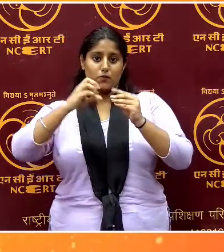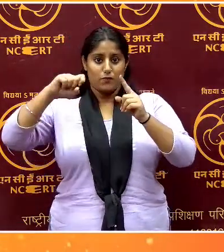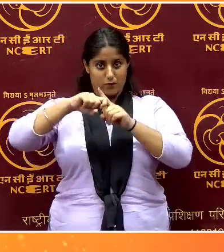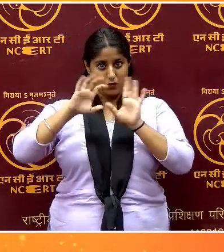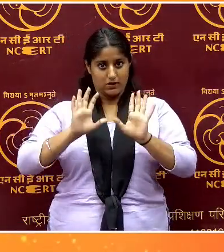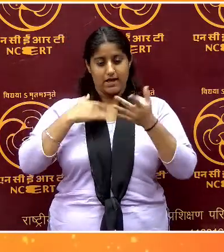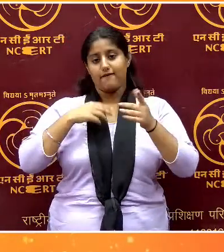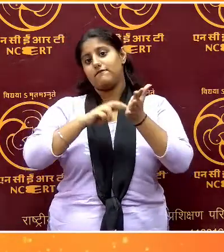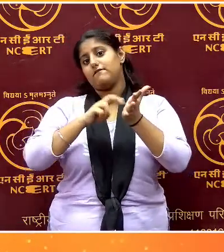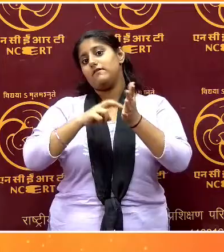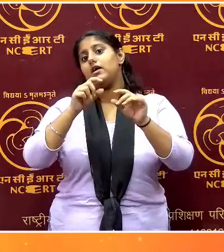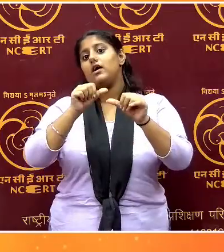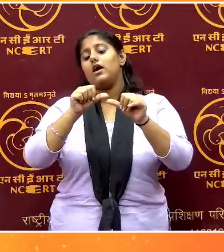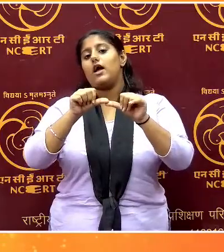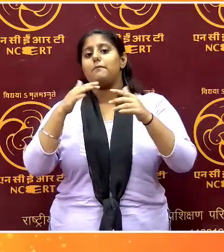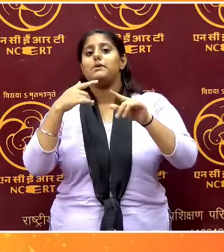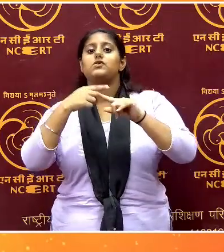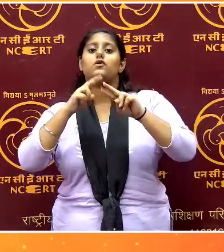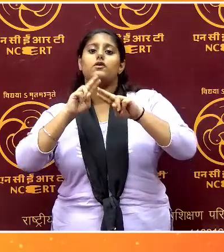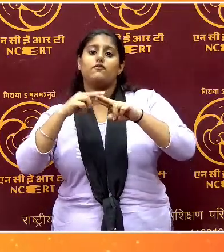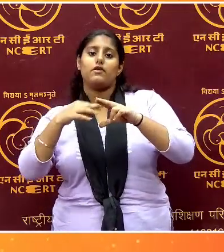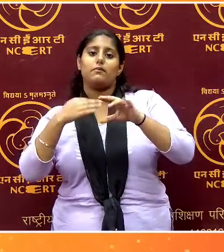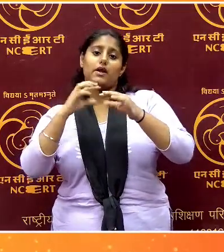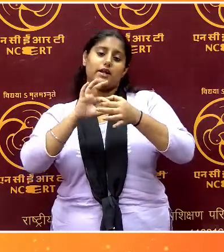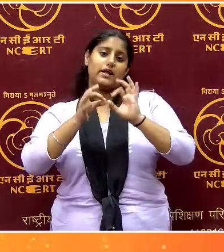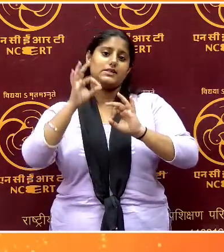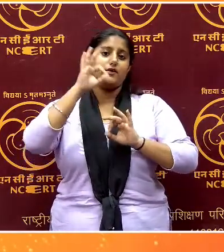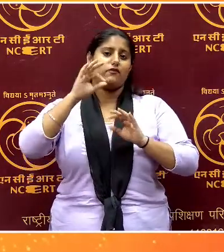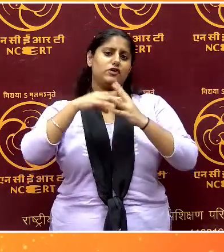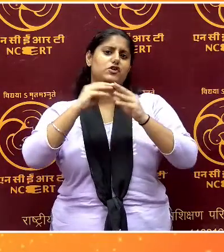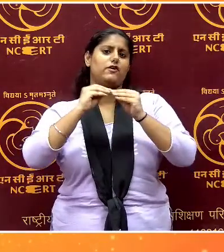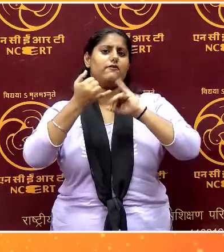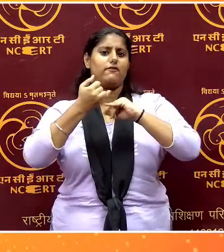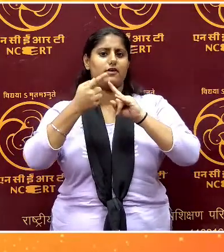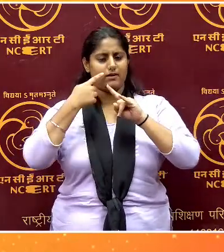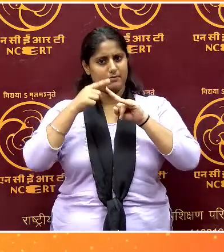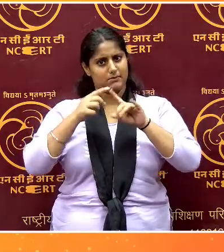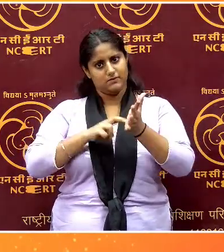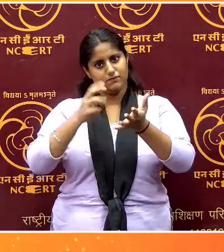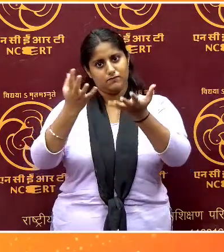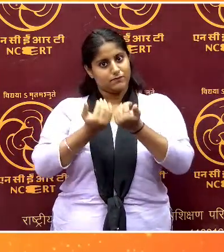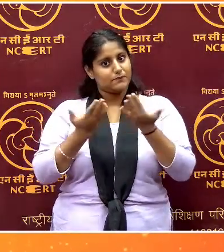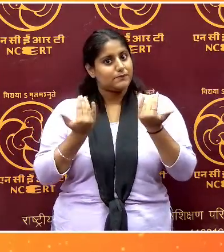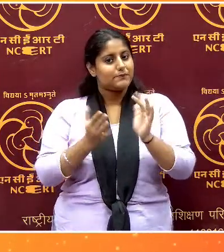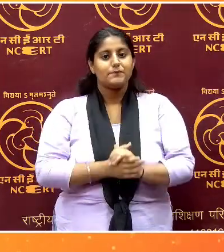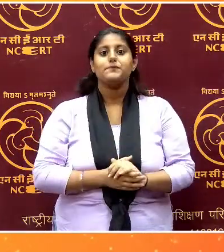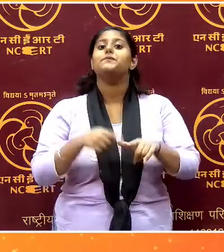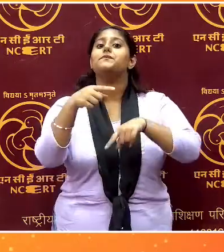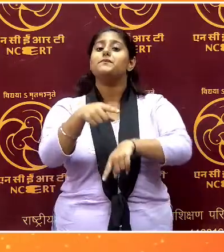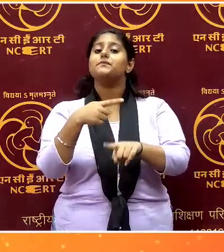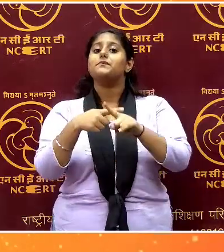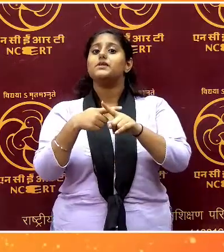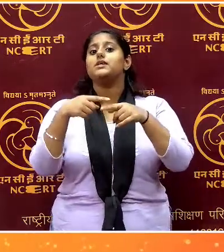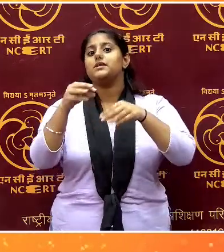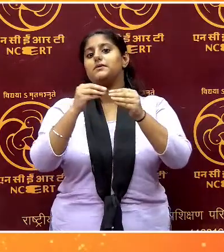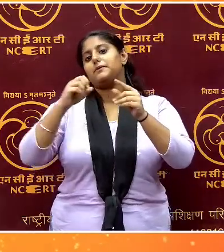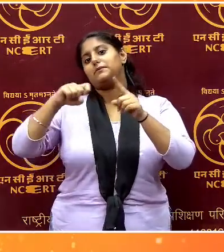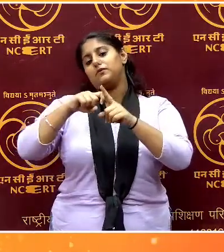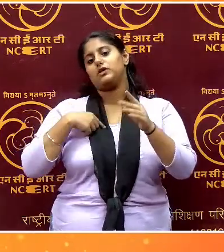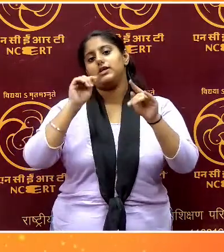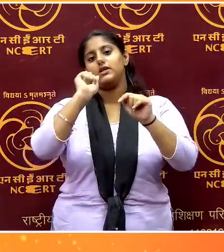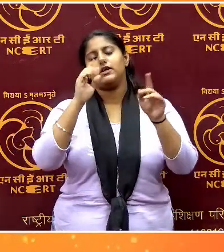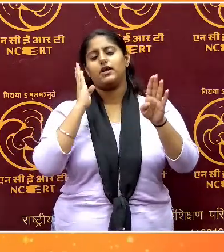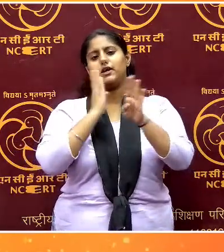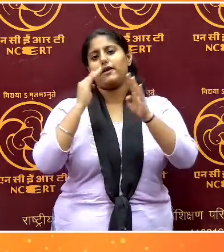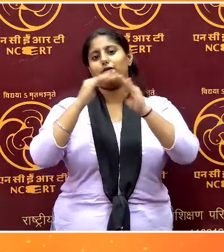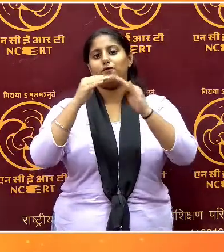बुक्स आप अमेज़ॉन, फ्लिपकार्ट और NCERT की ऑफिशियल वेबसाइट से मंगवा सकते हैं, और यहाँ से आपकी किताबें आपके घर तक पहुँच